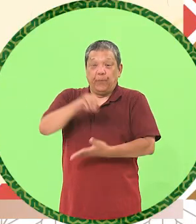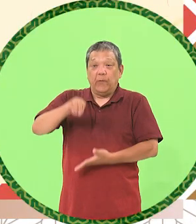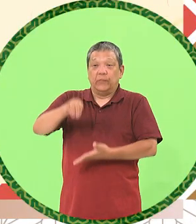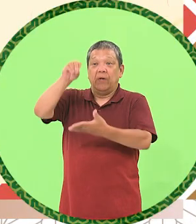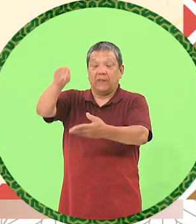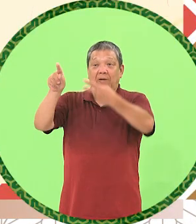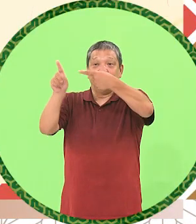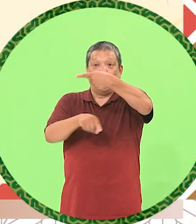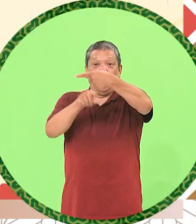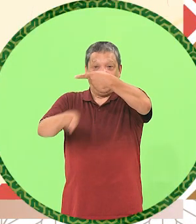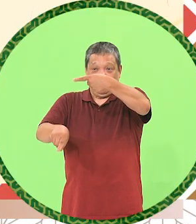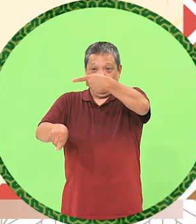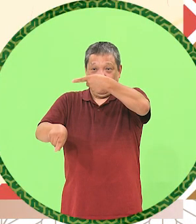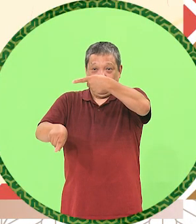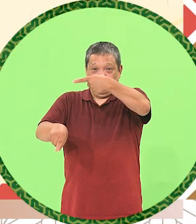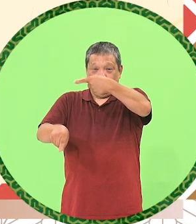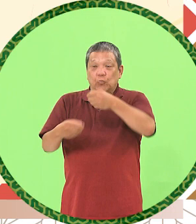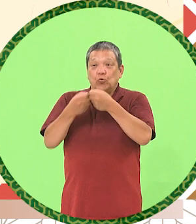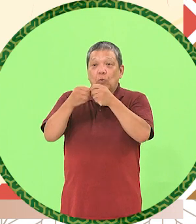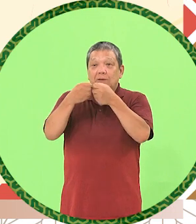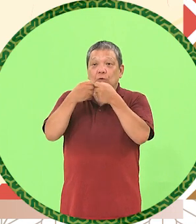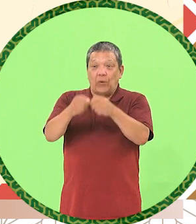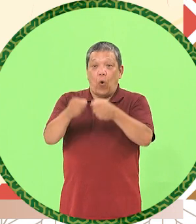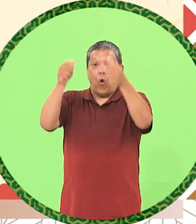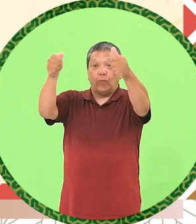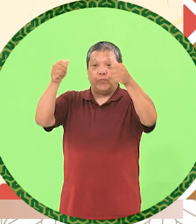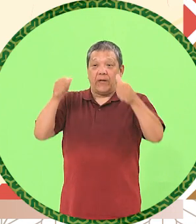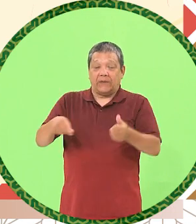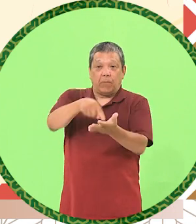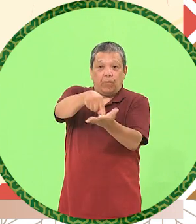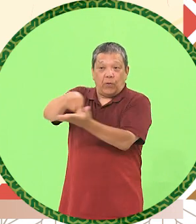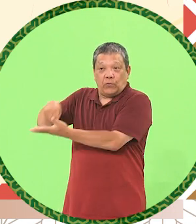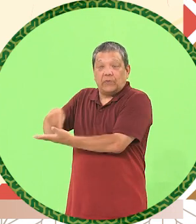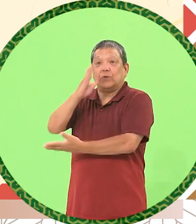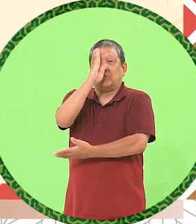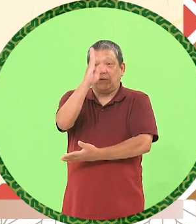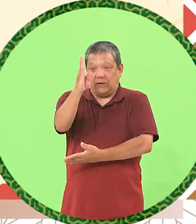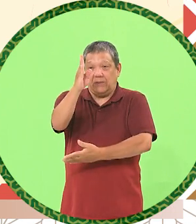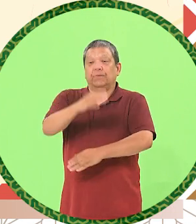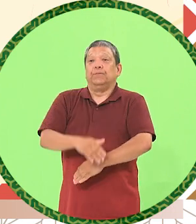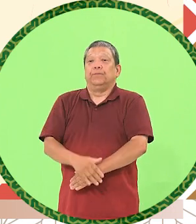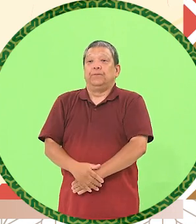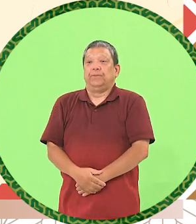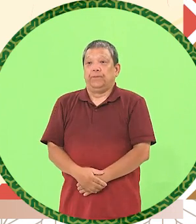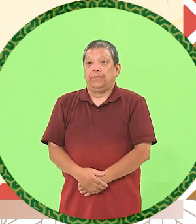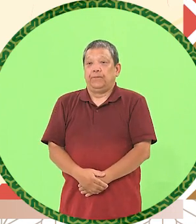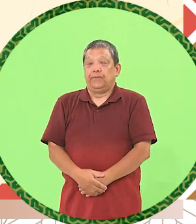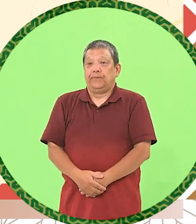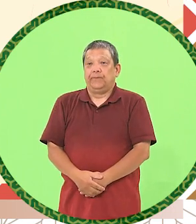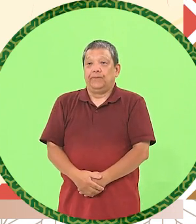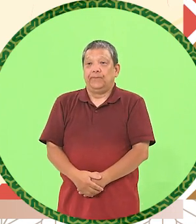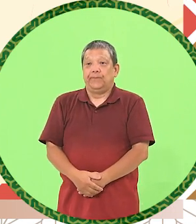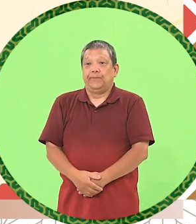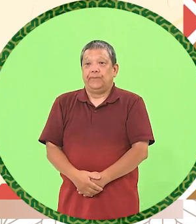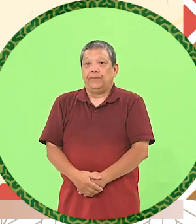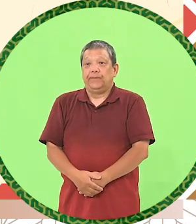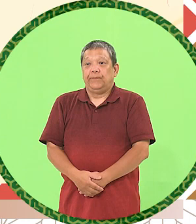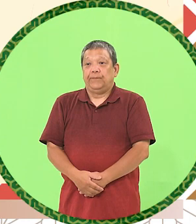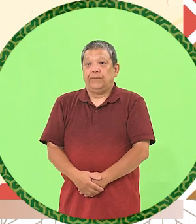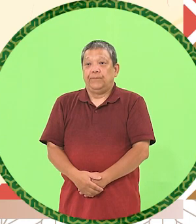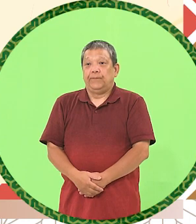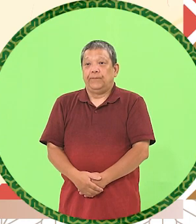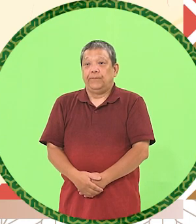特産品の中からご覧の商品を抽選で1名の方にプレゼントするぞい。番組ホームページからご